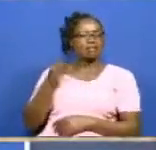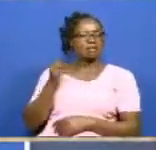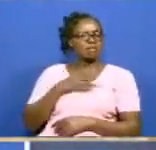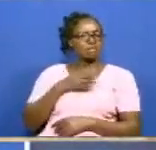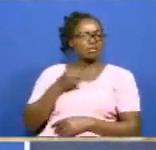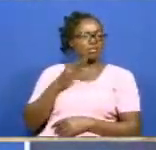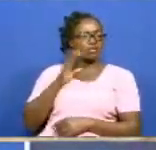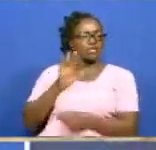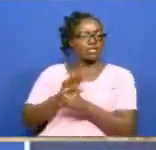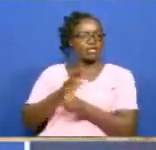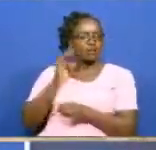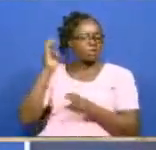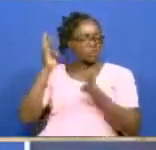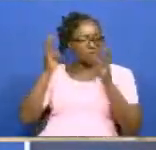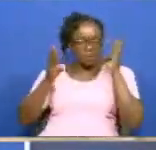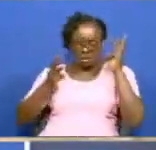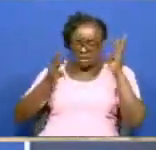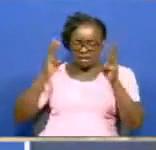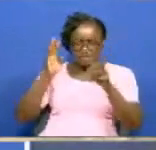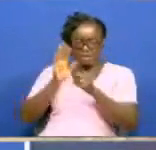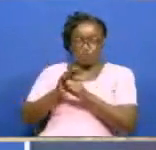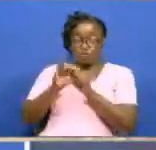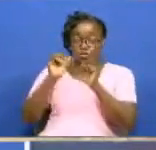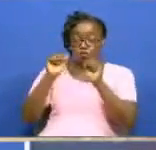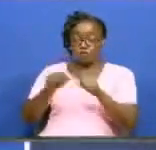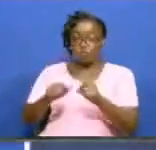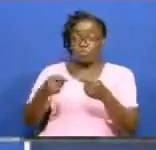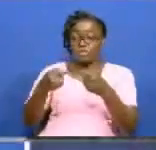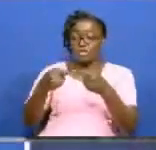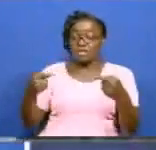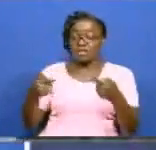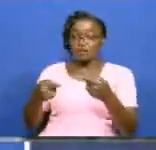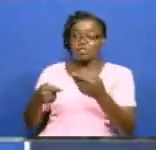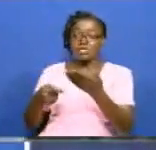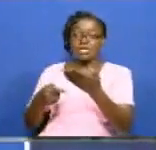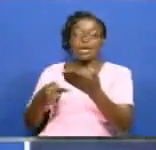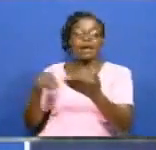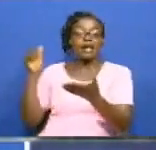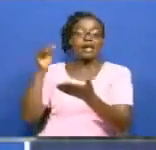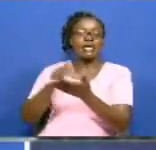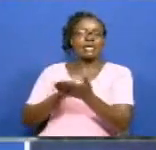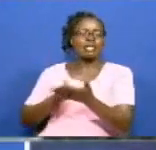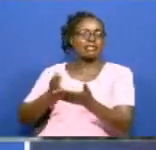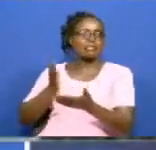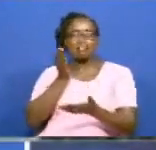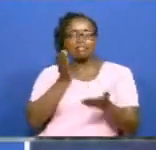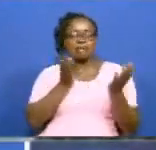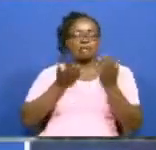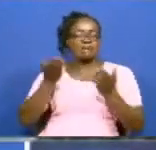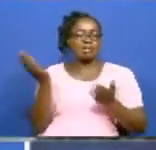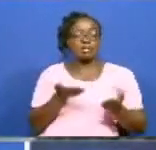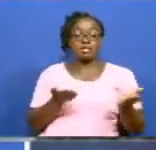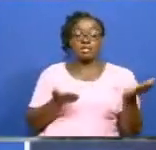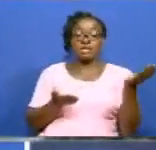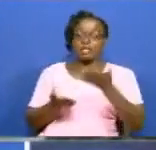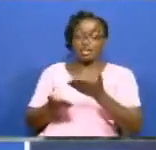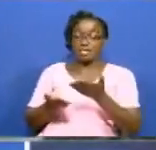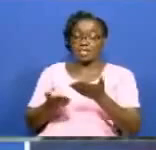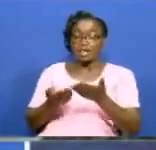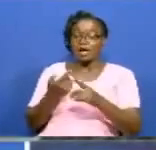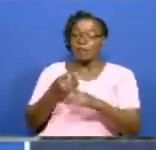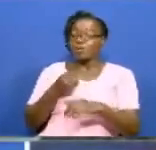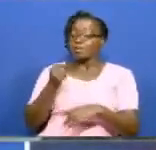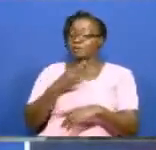Ana wasiwasi kwamba huenda anafuatwa au mahasimu wake watamshambulia tena, lakini cha mno anahofia kwamba